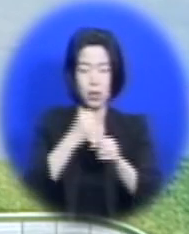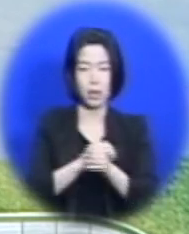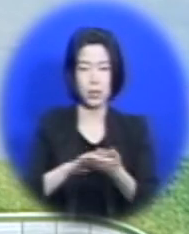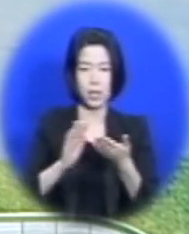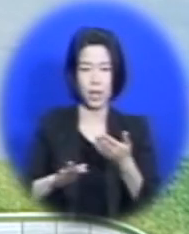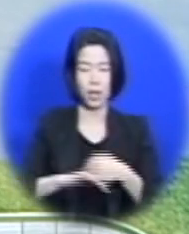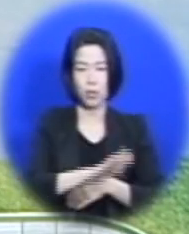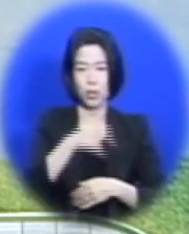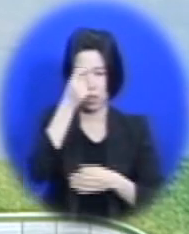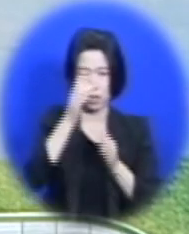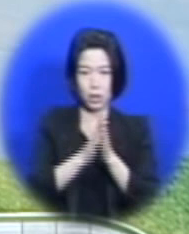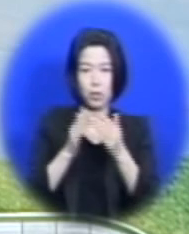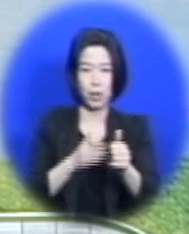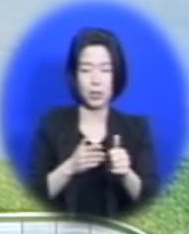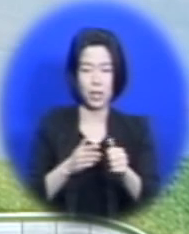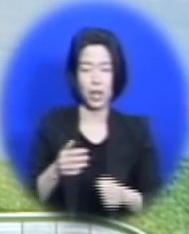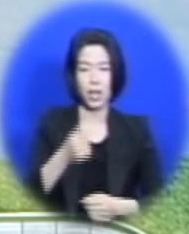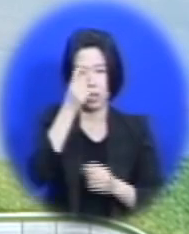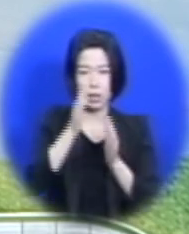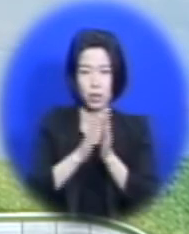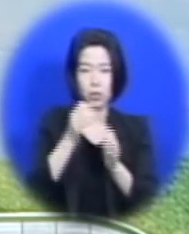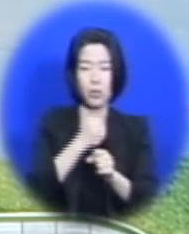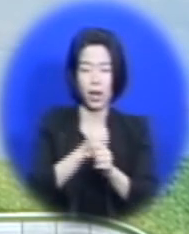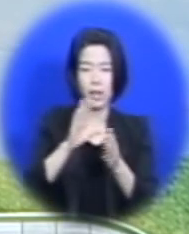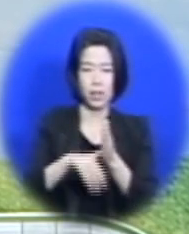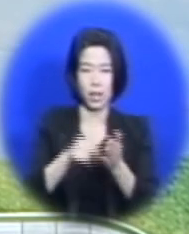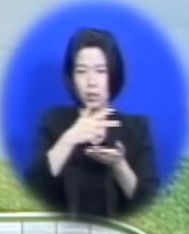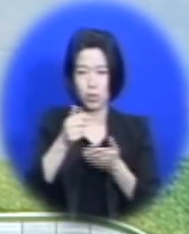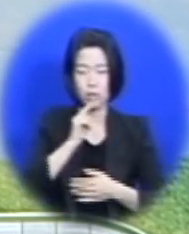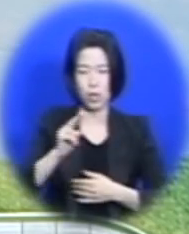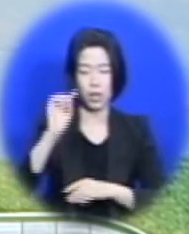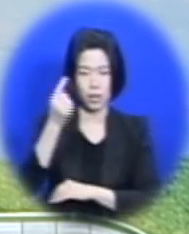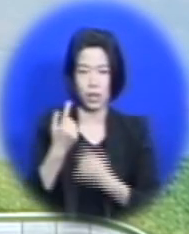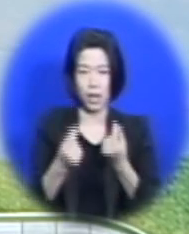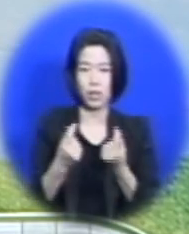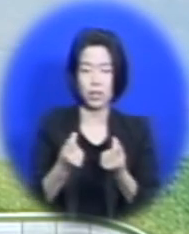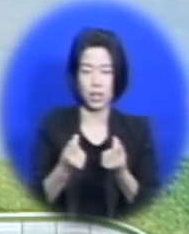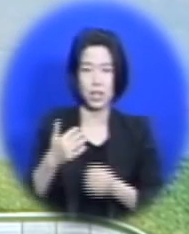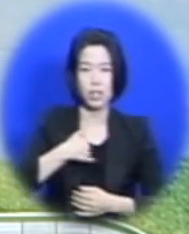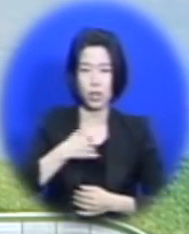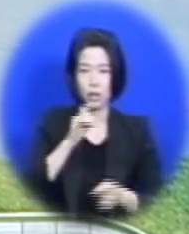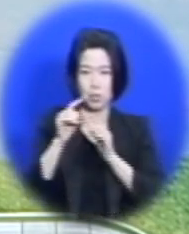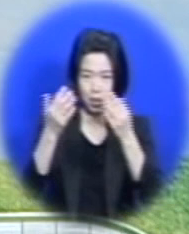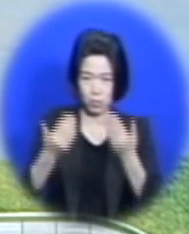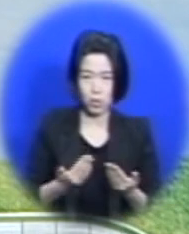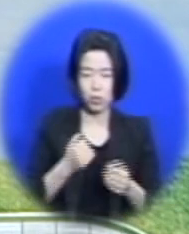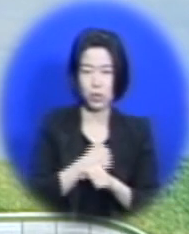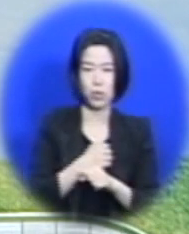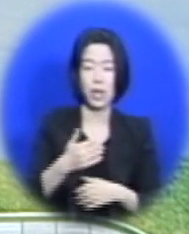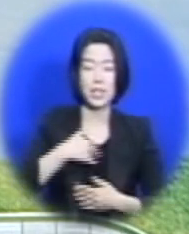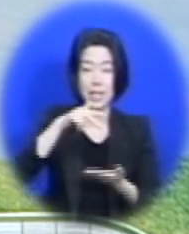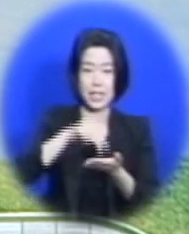기도합시다. 여러분 기도하실 때 주여 다윗에게 하신 것처럼 저에게도 말씀해 주시고 제